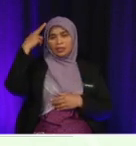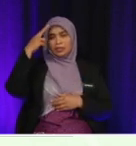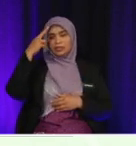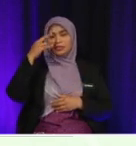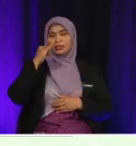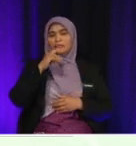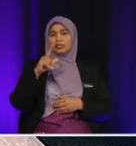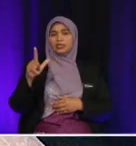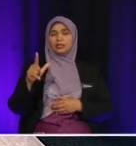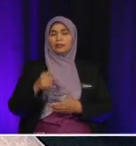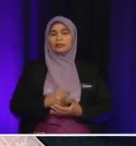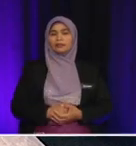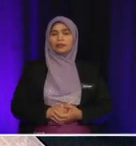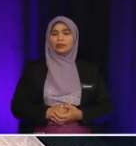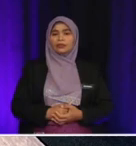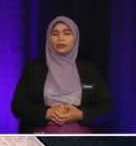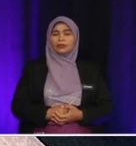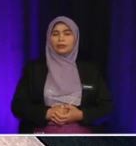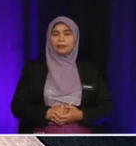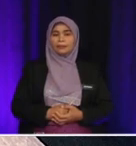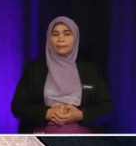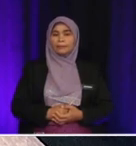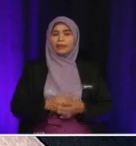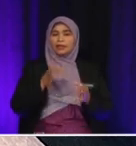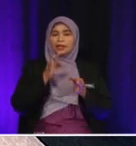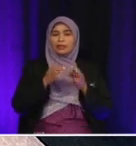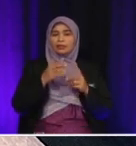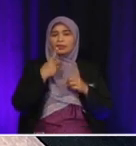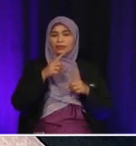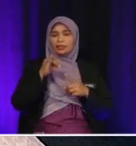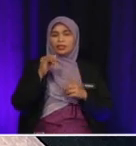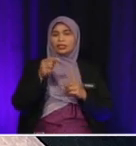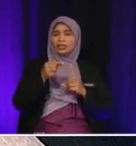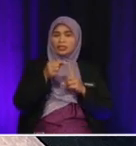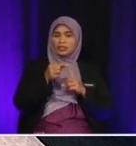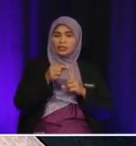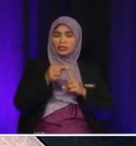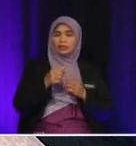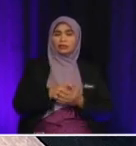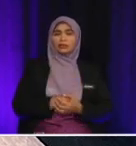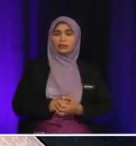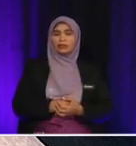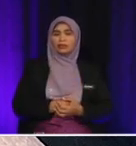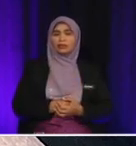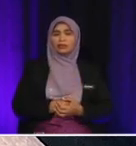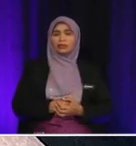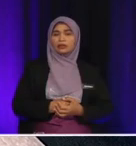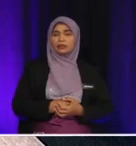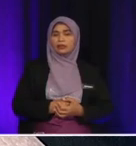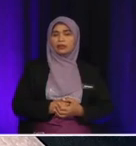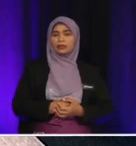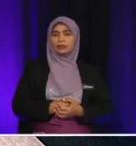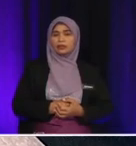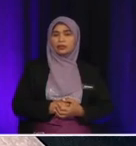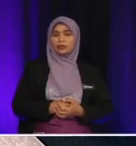ya itu jawapan yang lebih tepat kalau kalau kita jawab istilah saahaja mungkin hendaknya nak bahasa kan dah rugi jadi biar